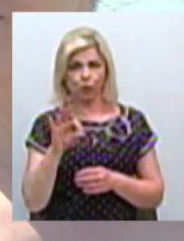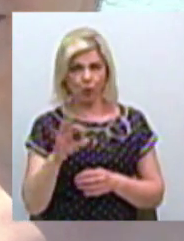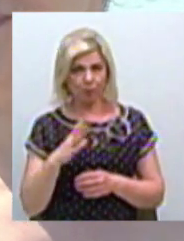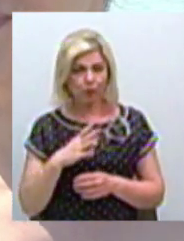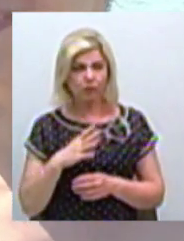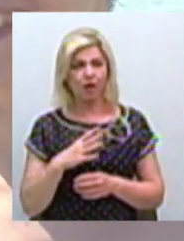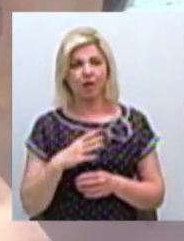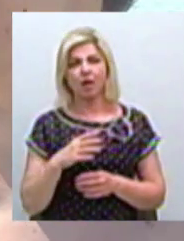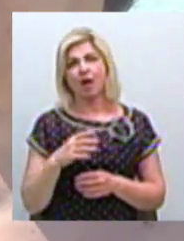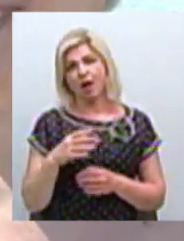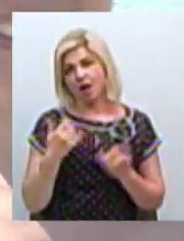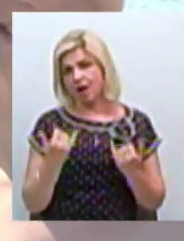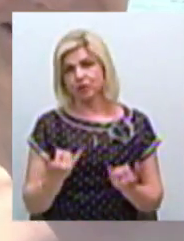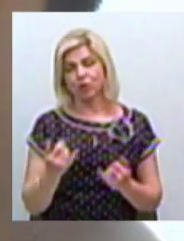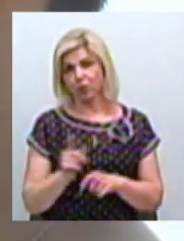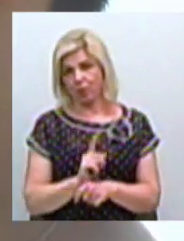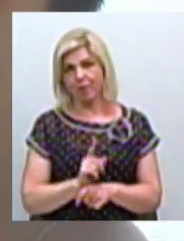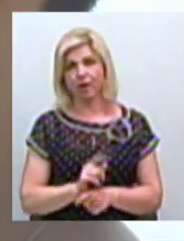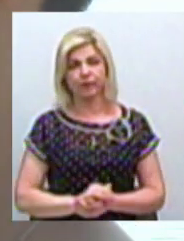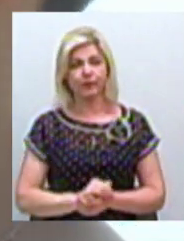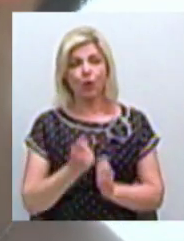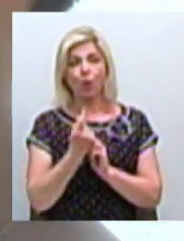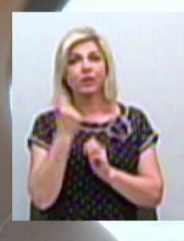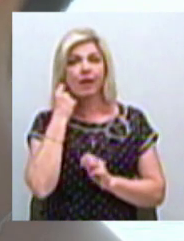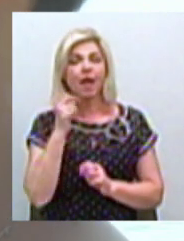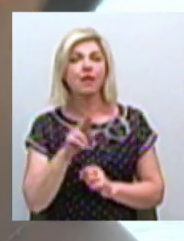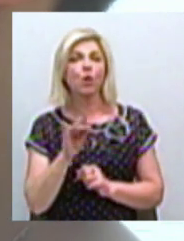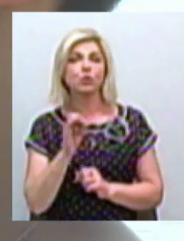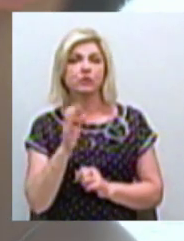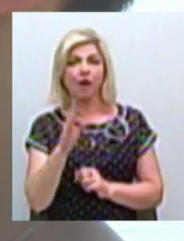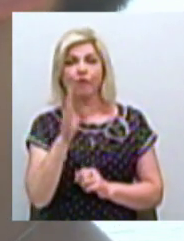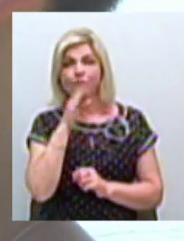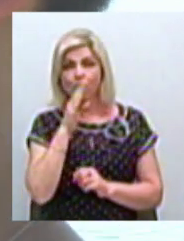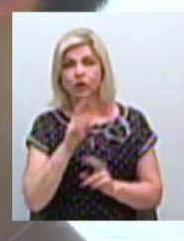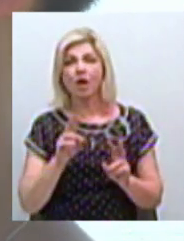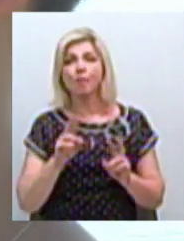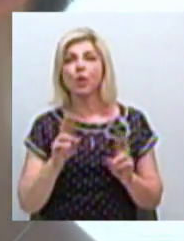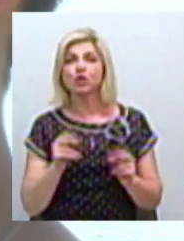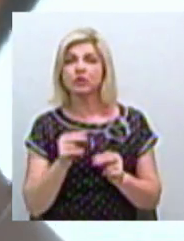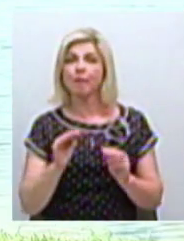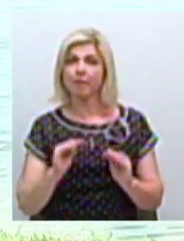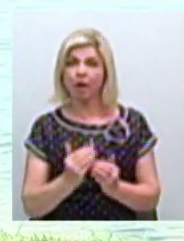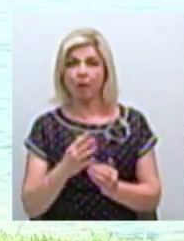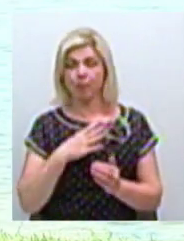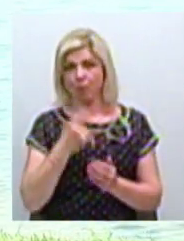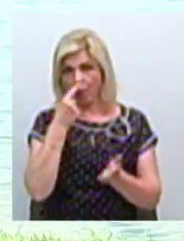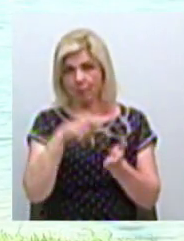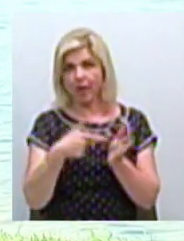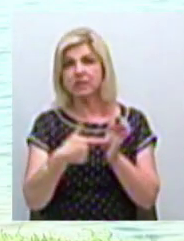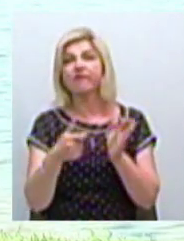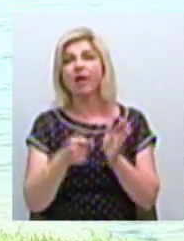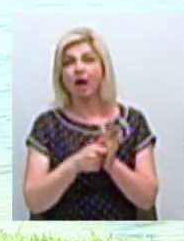Зараз поки що нормально. 11-річному Ярославу у воді пощастило менше, ніж дівчатам. Натрапив на цвях.